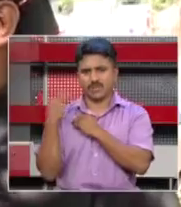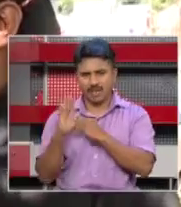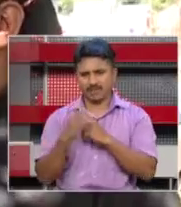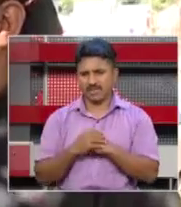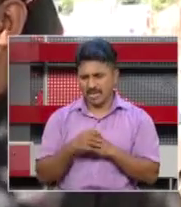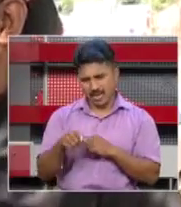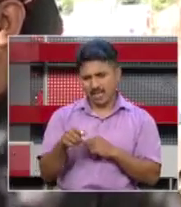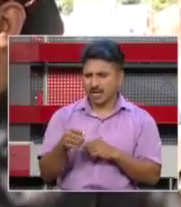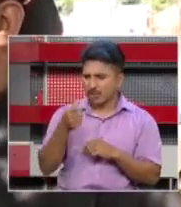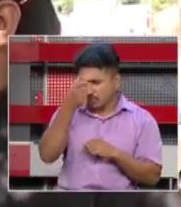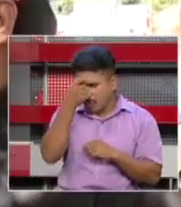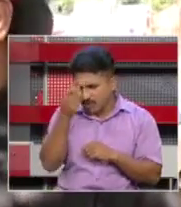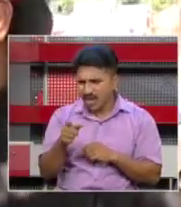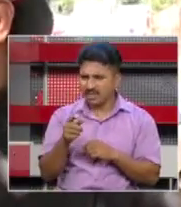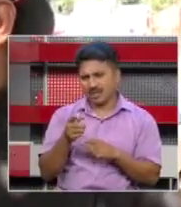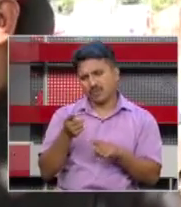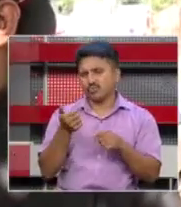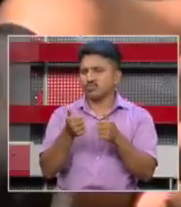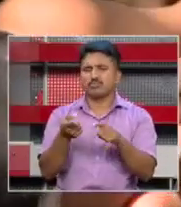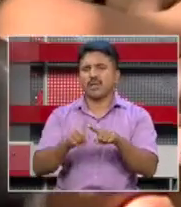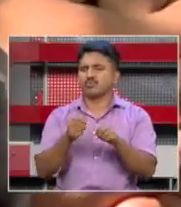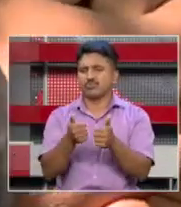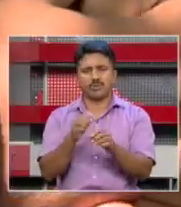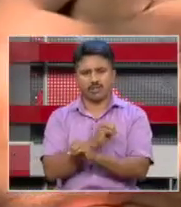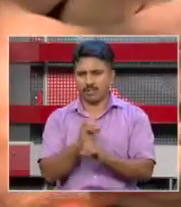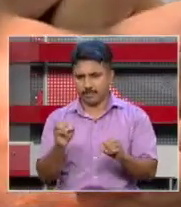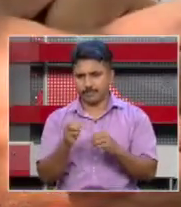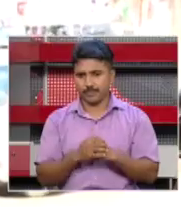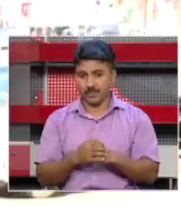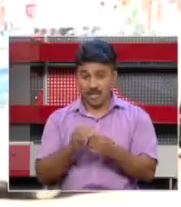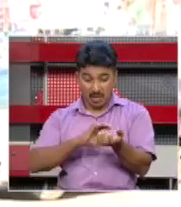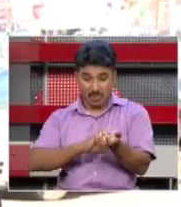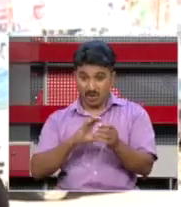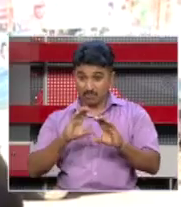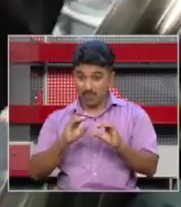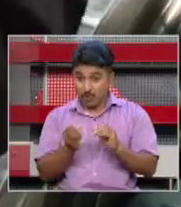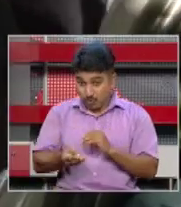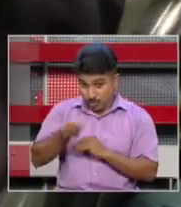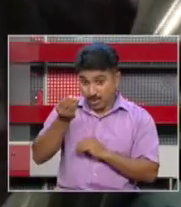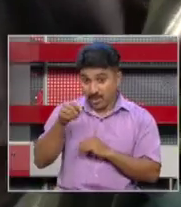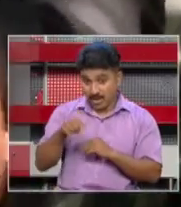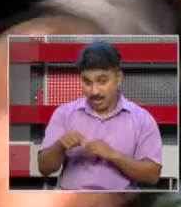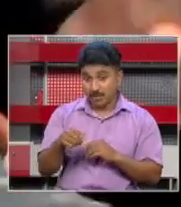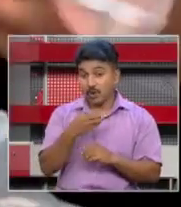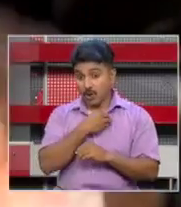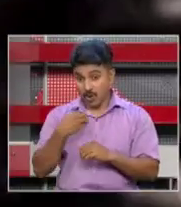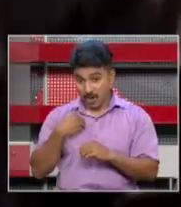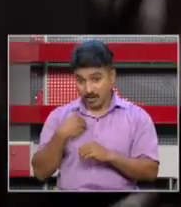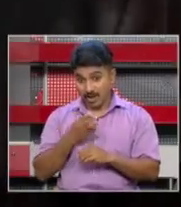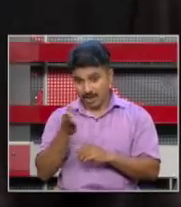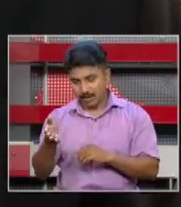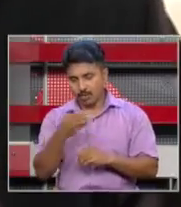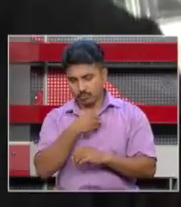ദൗർഭാഗ്യകരമായ സംഭവങ്ങൾ അല്ലാതെ എനിക്കതിനെപ്പറ്റി ഒന്നും പറയുവാനായിട്ടില്ല. രക്തസമ്മർദ്ദം കൂടിയതിനെ തുടർന്ന് മണർകാട്ടെ ആശുപത്രിയിൽ ചികിത്സയിലാണ് യുഹാനോൻ